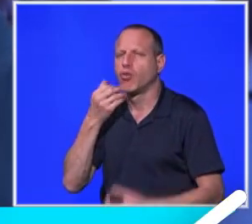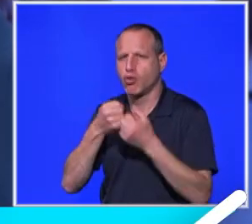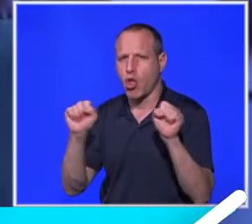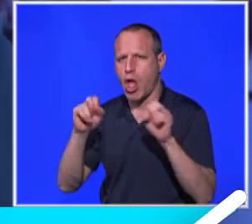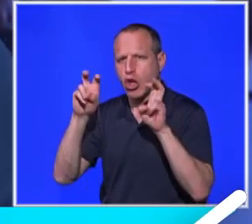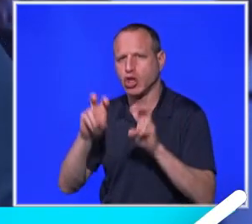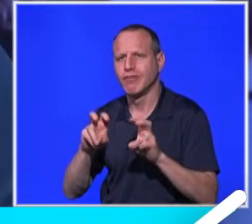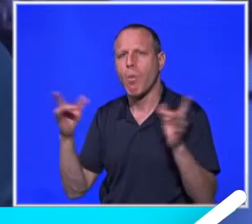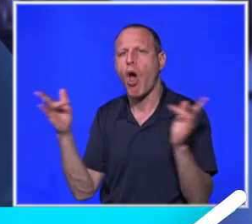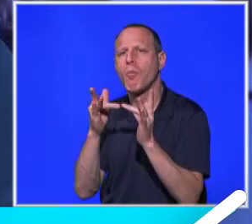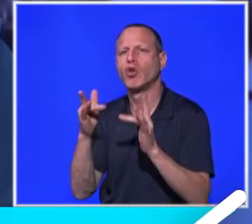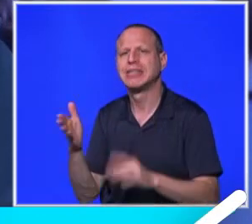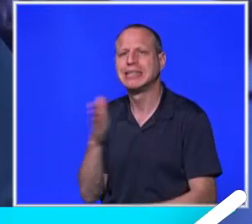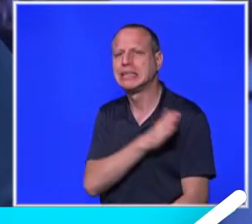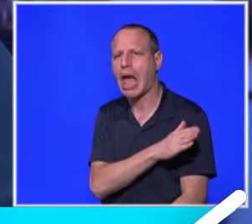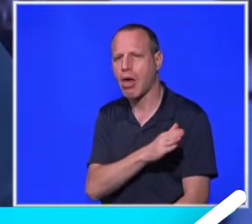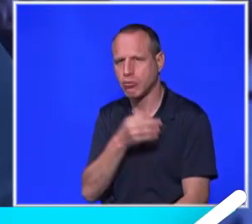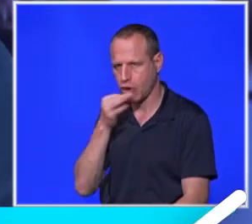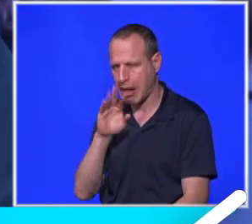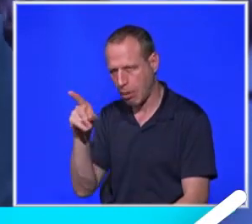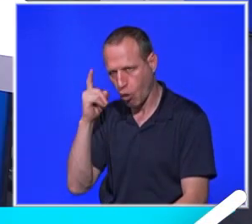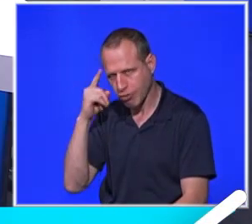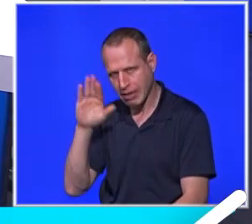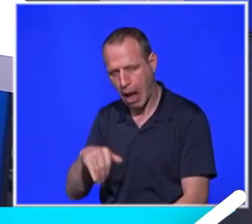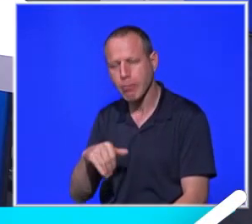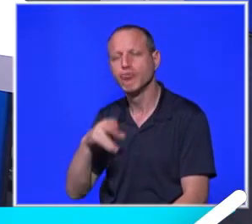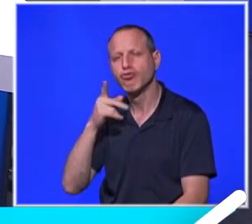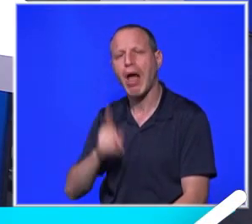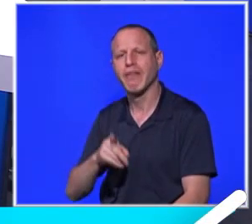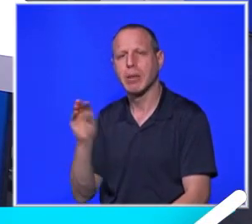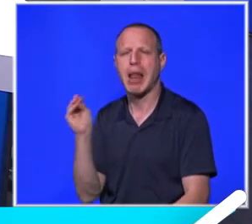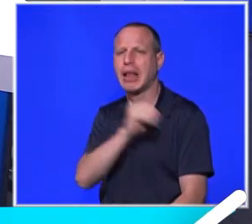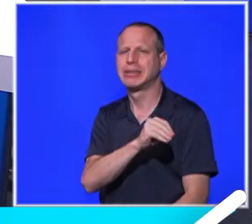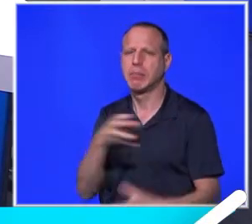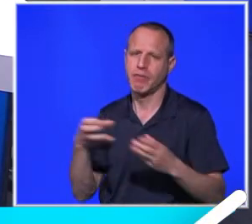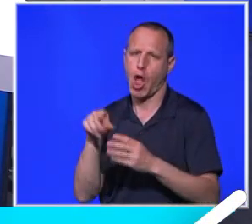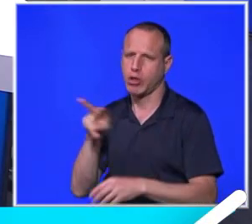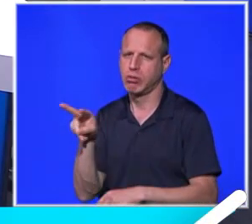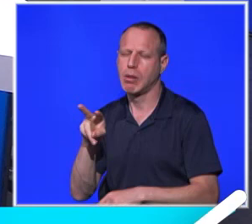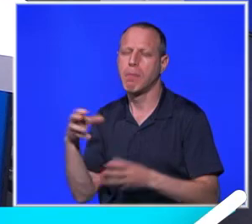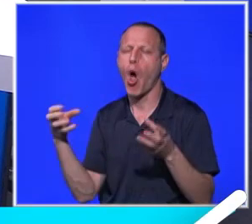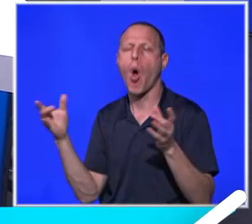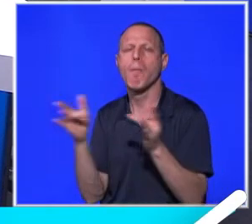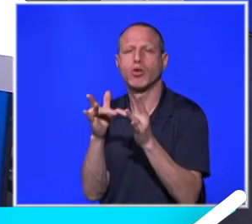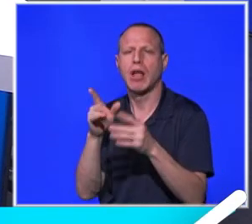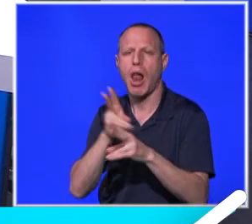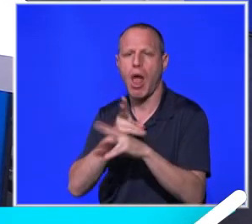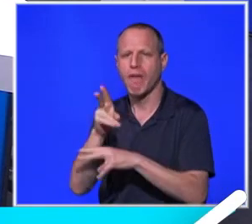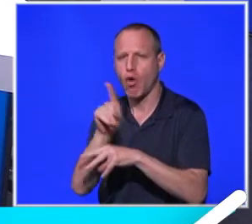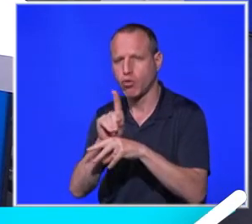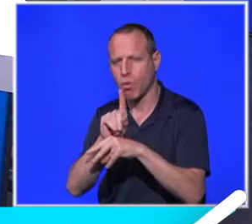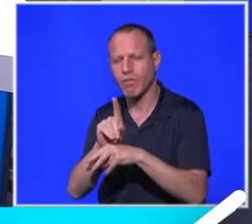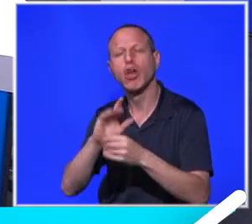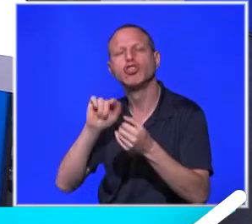ישבו באופוזיציה. השאלה אם את חושבת גם כן שחייבים לשים את המפלגות האלו באופוזיציה, כדי שלעבור איזושהי תקופה שבה משנים